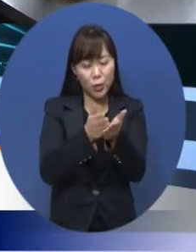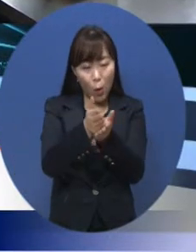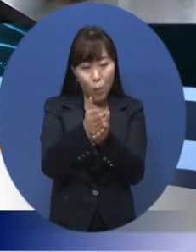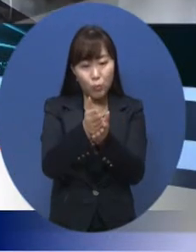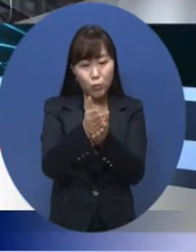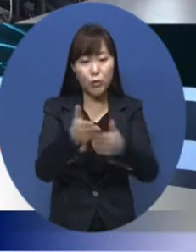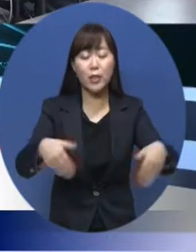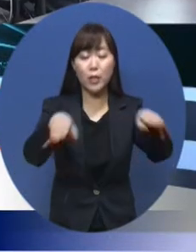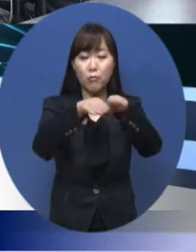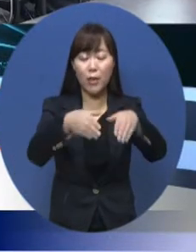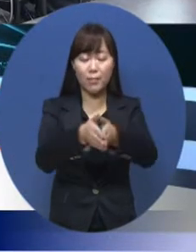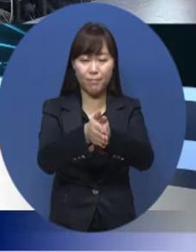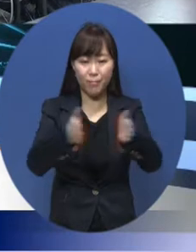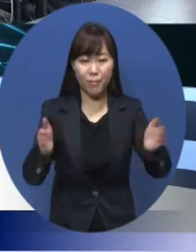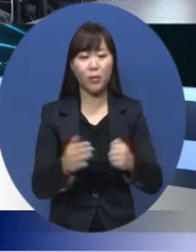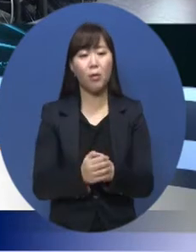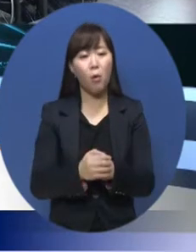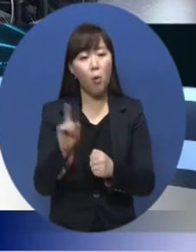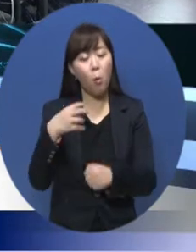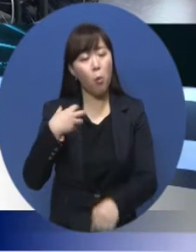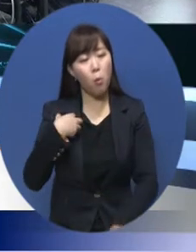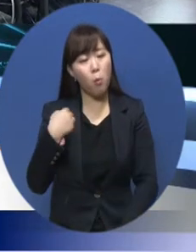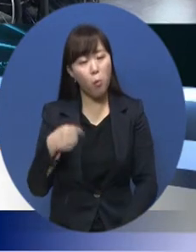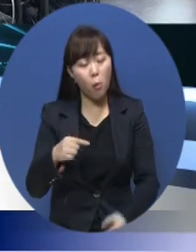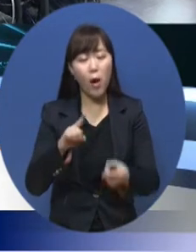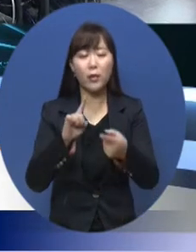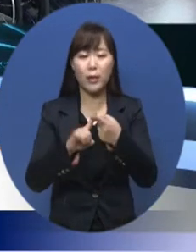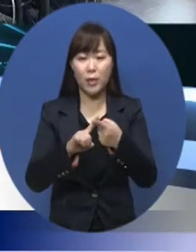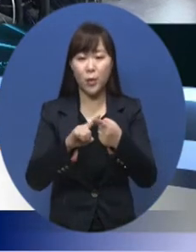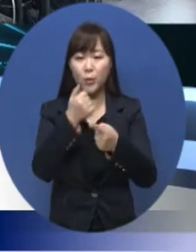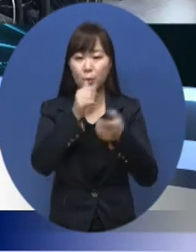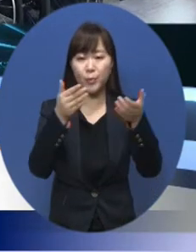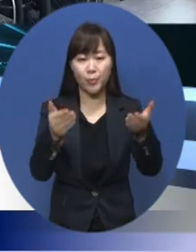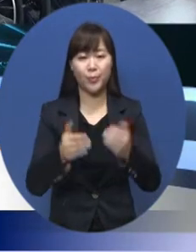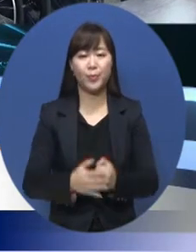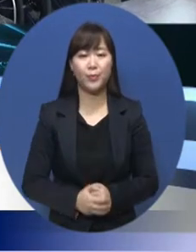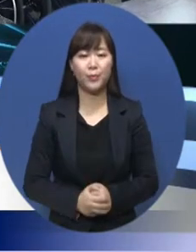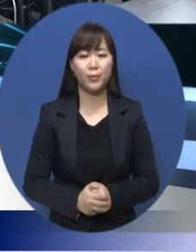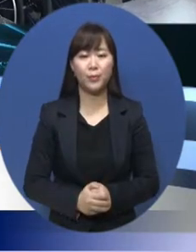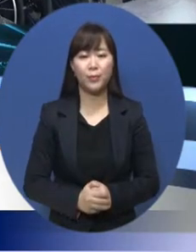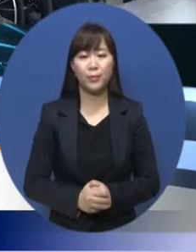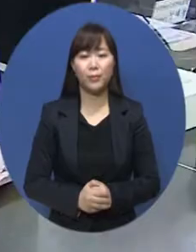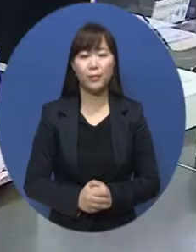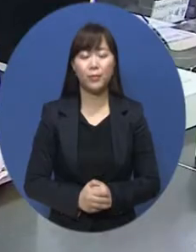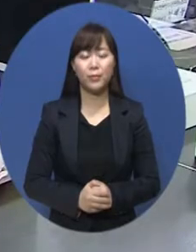자문기구가 출범했습니다. 어떠한 역할을 맡게 될지 박성용 기자가 전합니다.